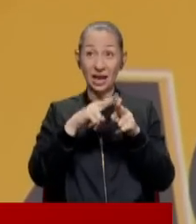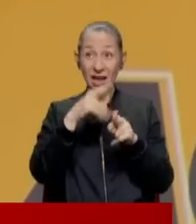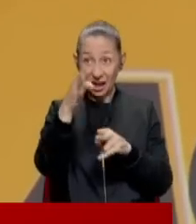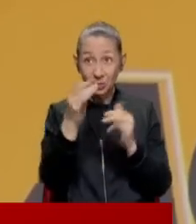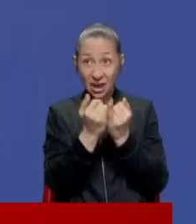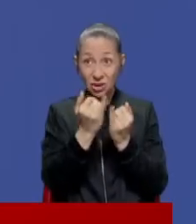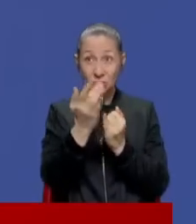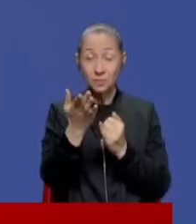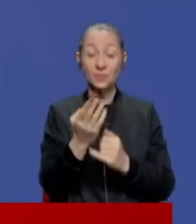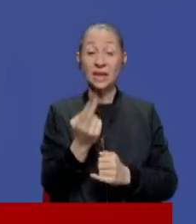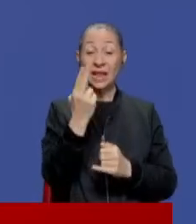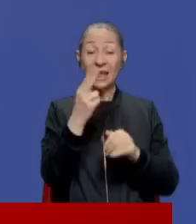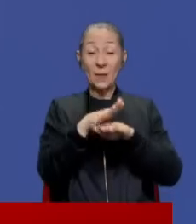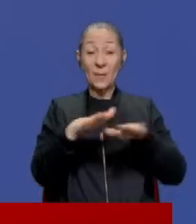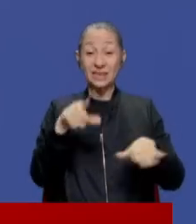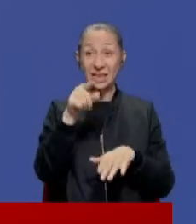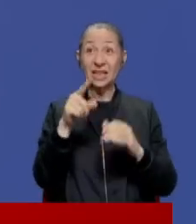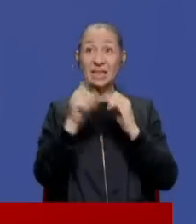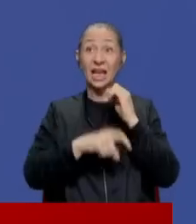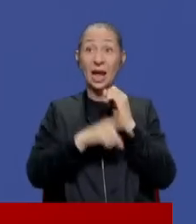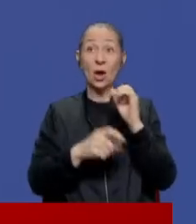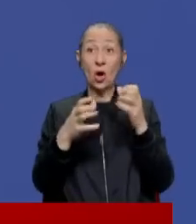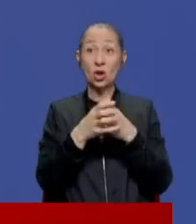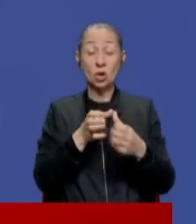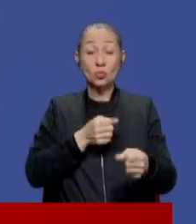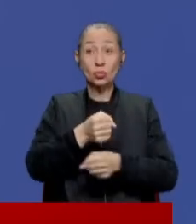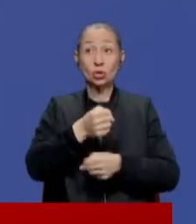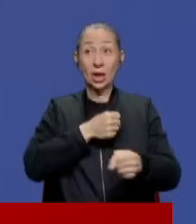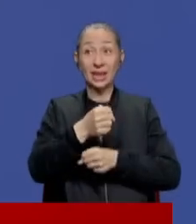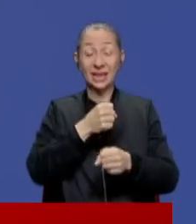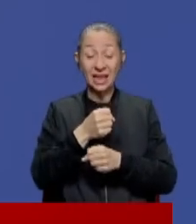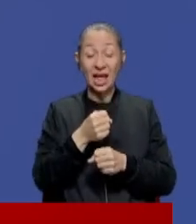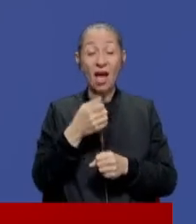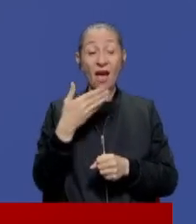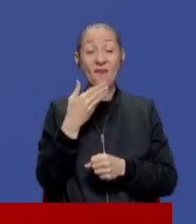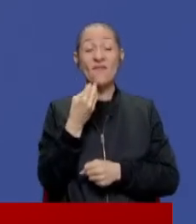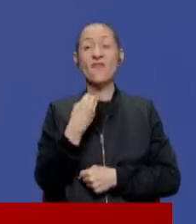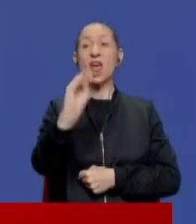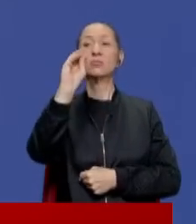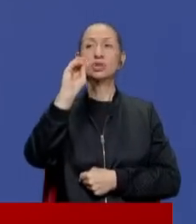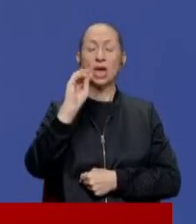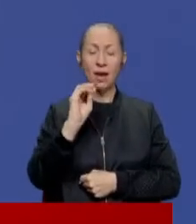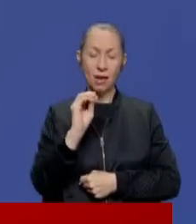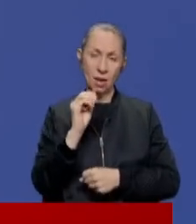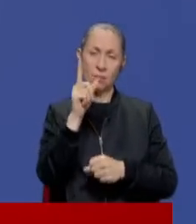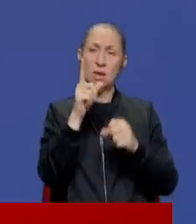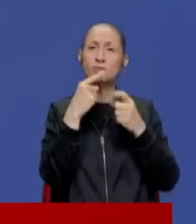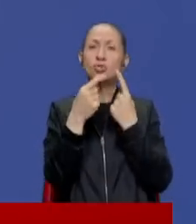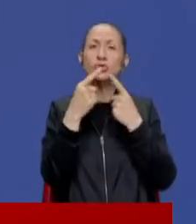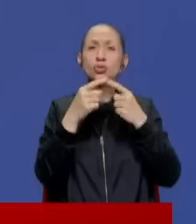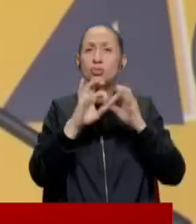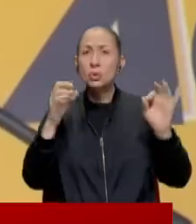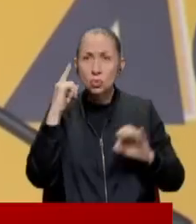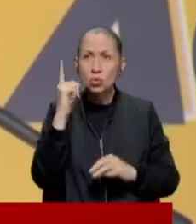geldi mi kardeş 7'li masadan terör örgütleri ile mücadelenin taviz verilmeyeceği yönünde bir söz